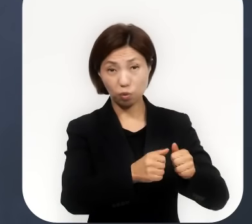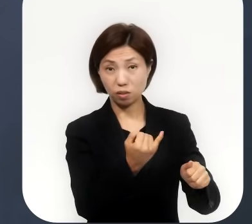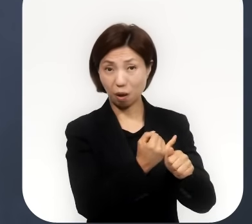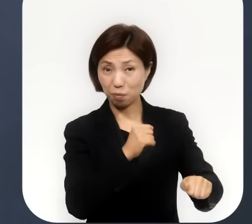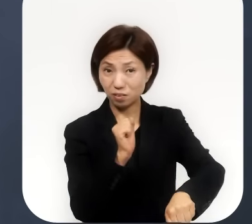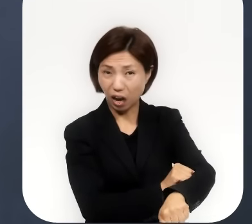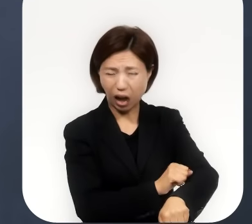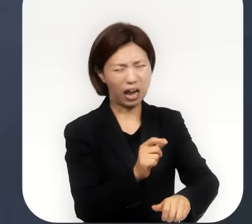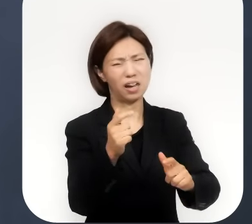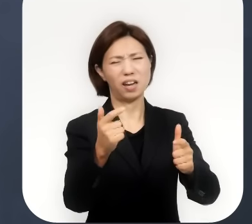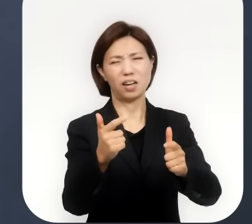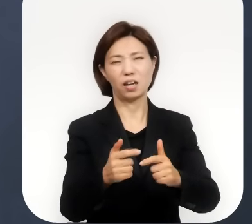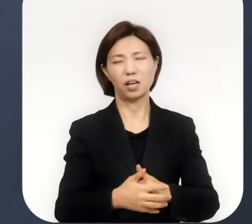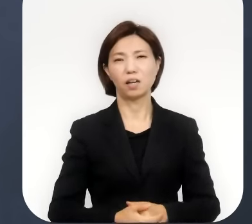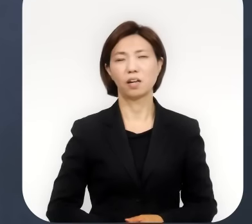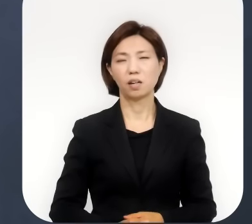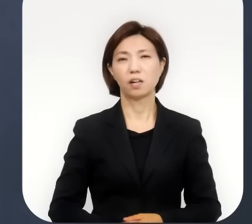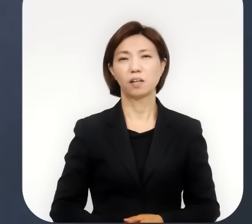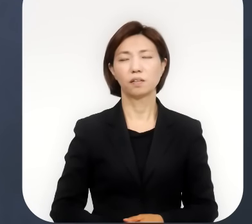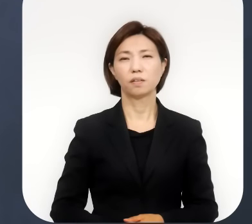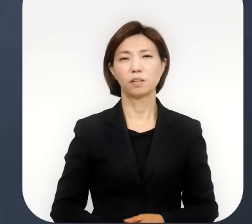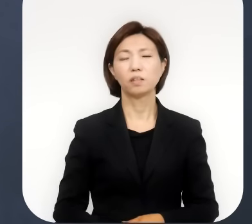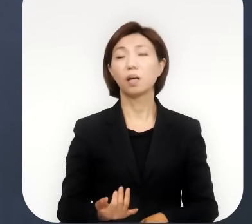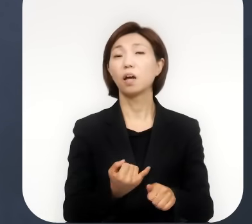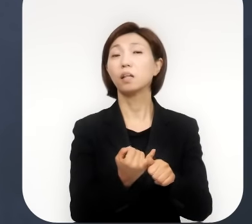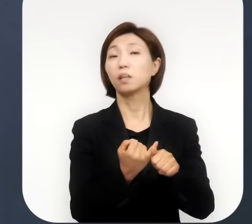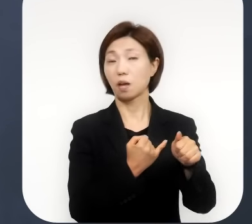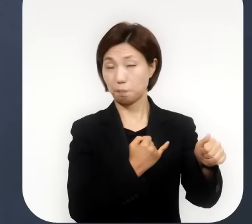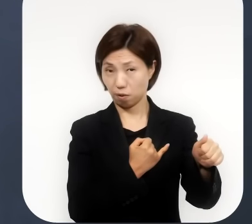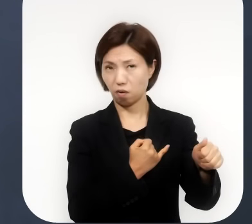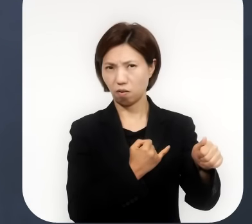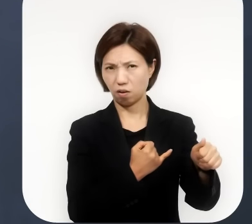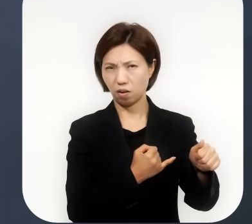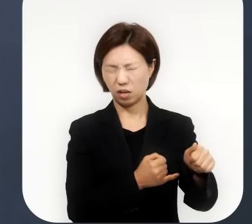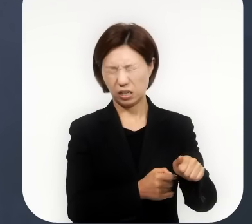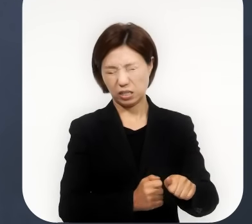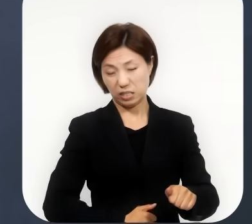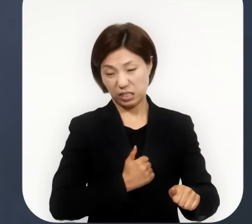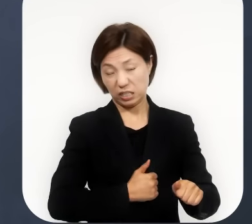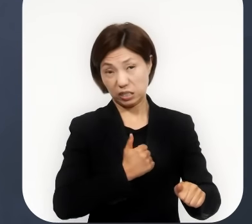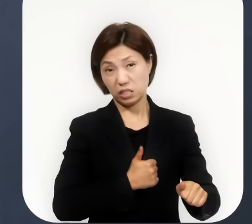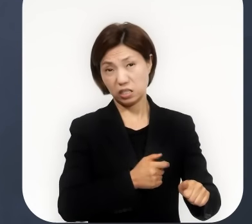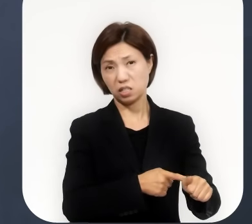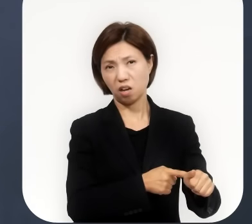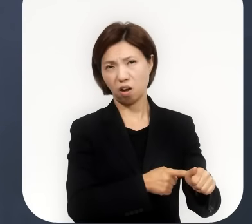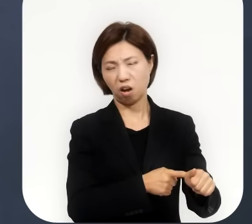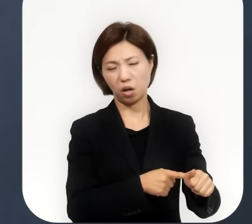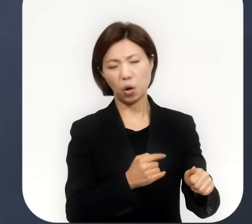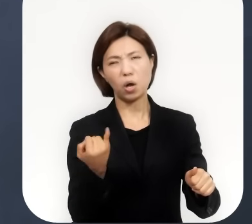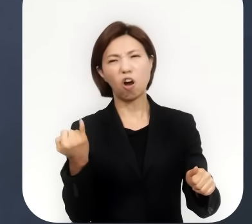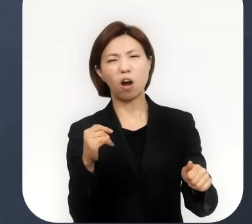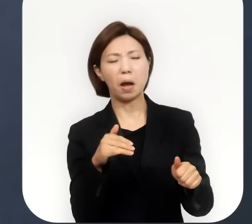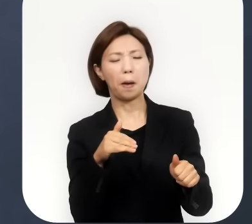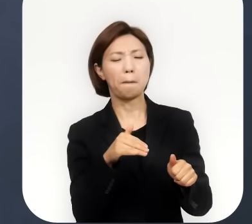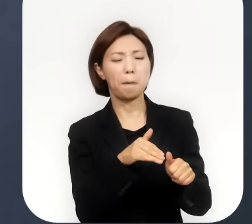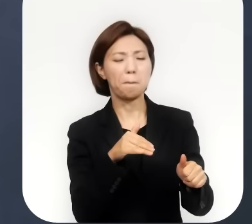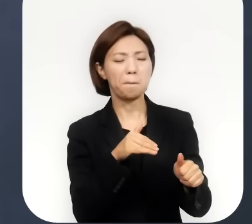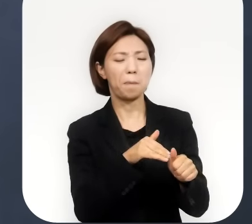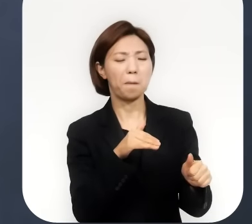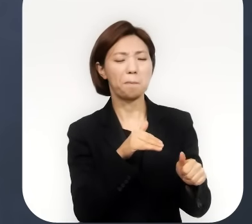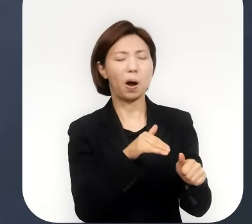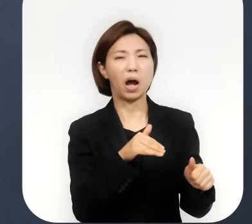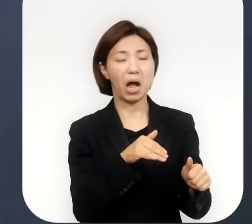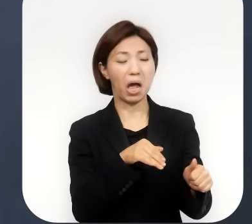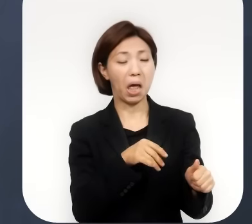그런 남편이 잘했다는 건 절대 아니에요 그러니까 남편의 그런 성질이 있는 걸 자기가 좀 건드린다이